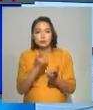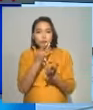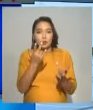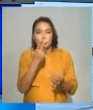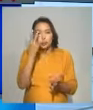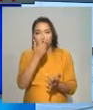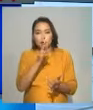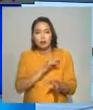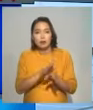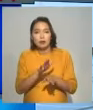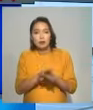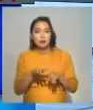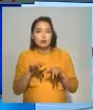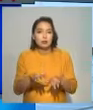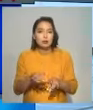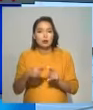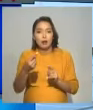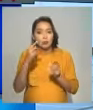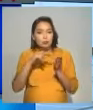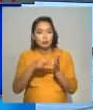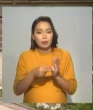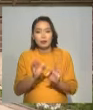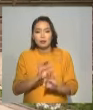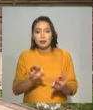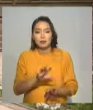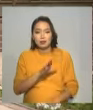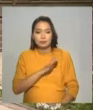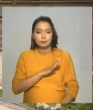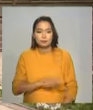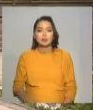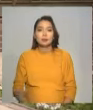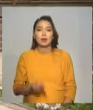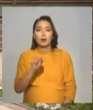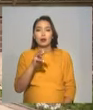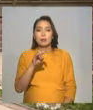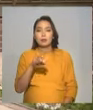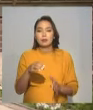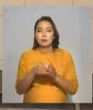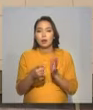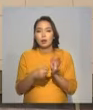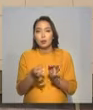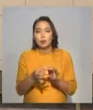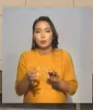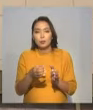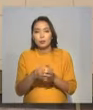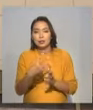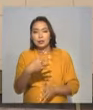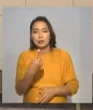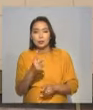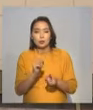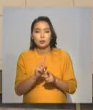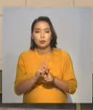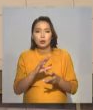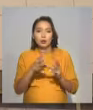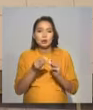жылда атқарылған істер мен алдағы жоспарлар талқыланды. Аманат партиясы Қарағанды облыстық филиалының 41-ші есептік